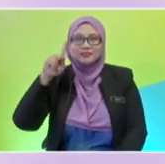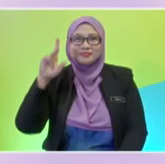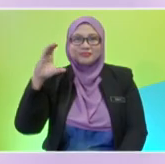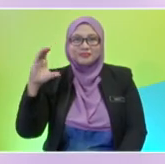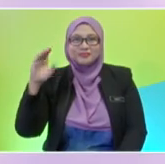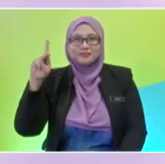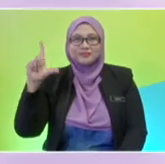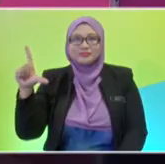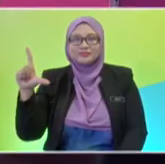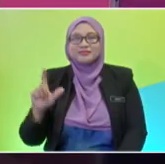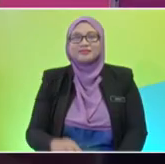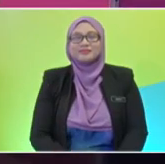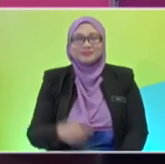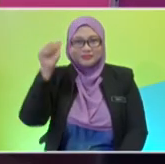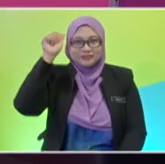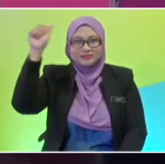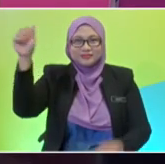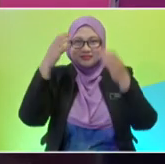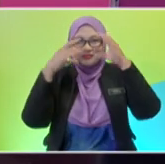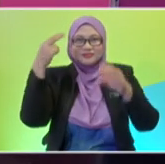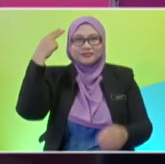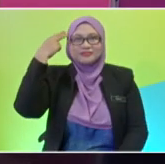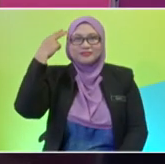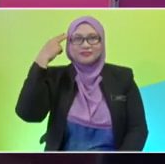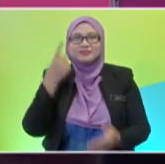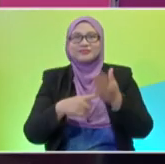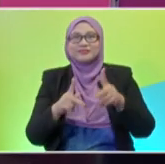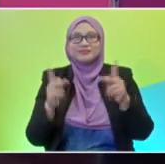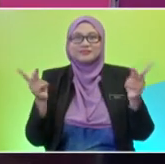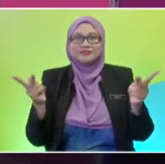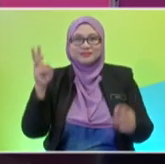Kuala Lumpur assalamualaikum juga video Apa kabar Waalaikumsalam